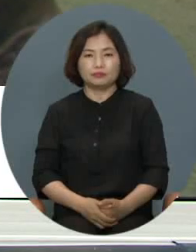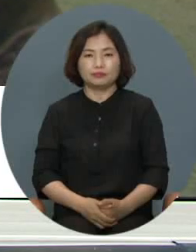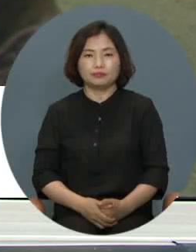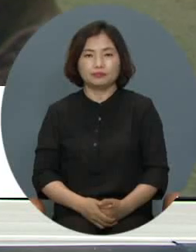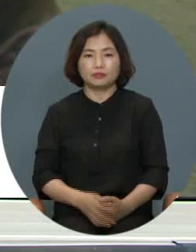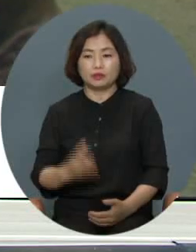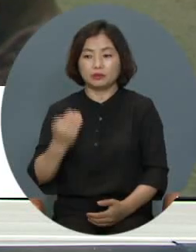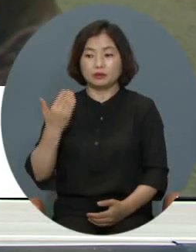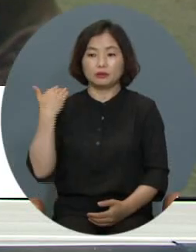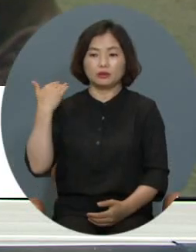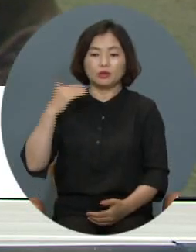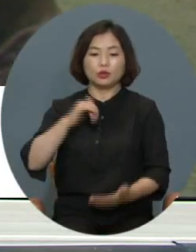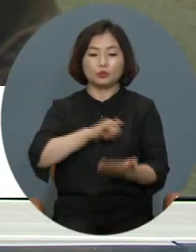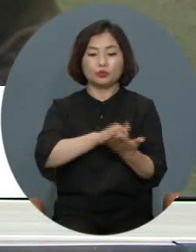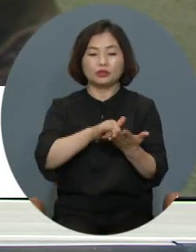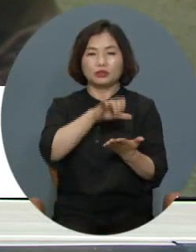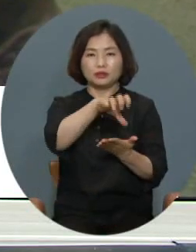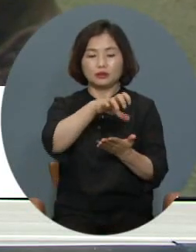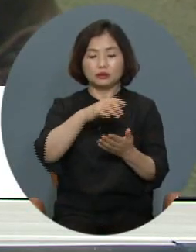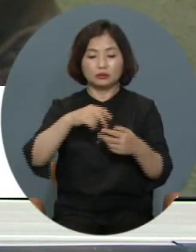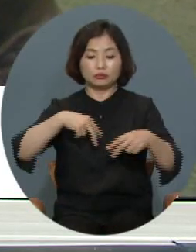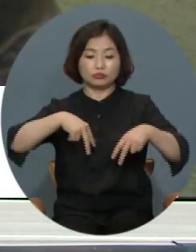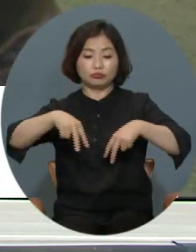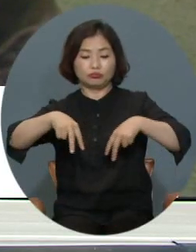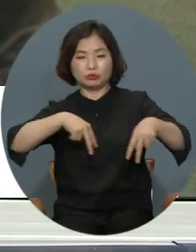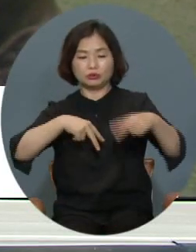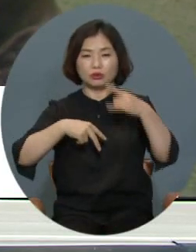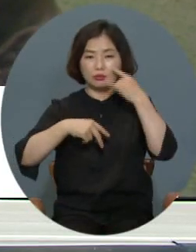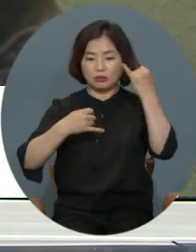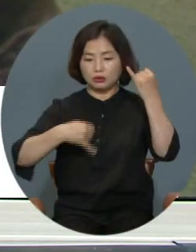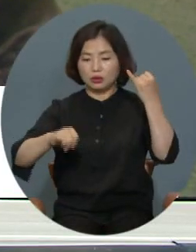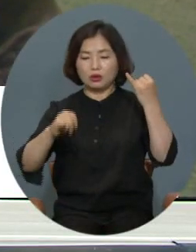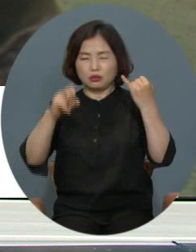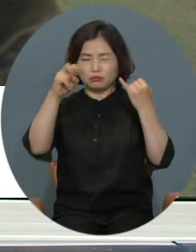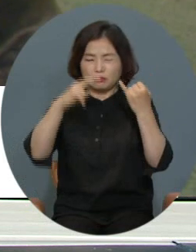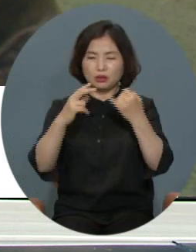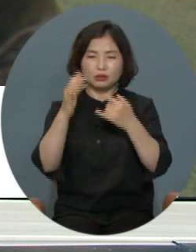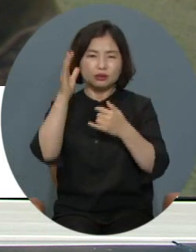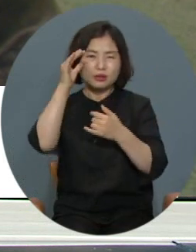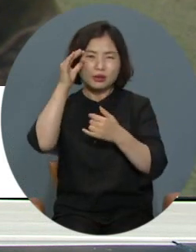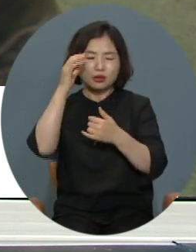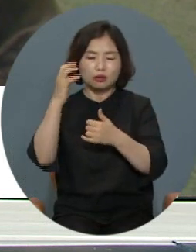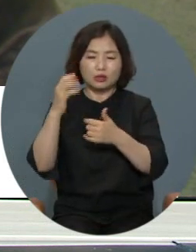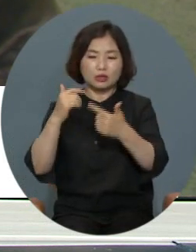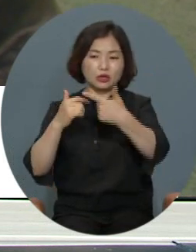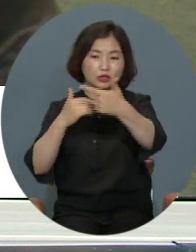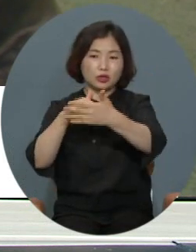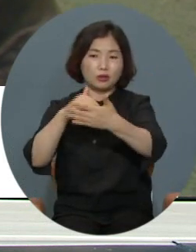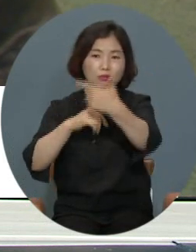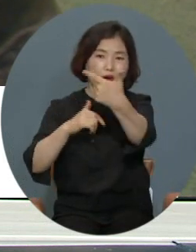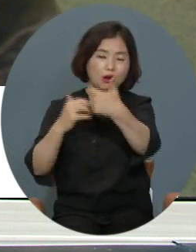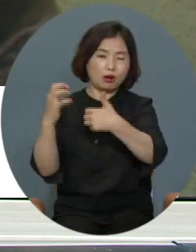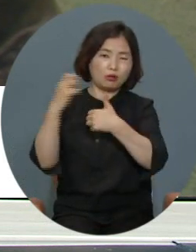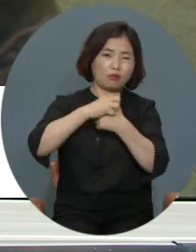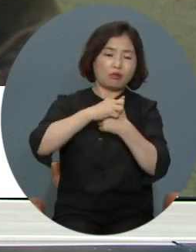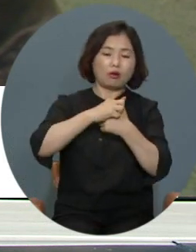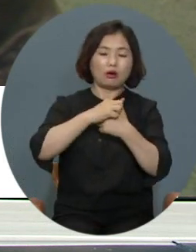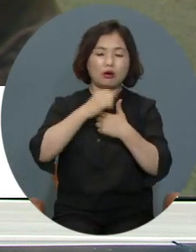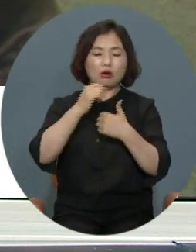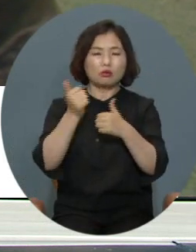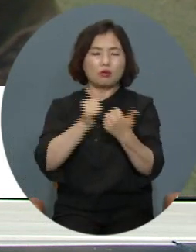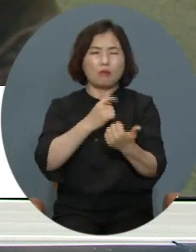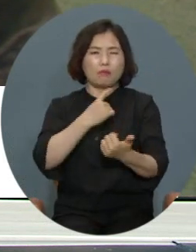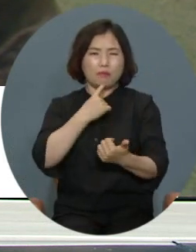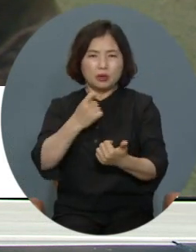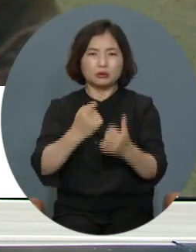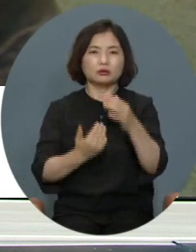얼마전 문경에서 산책 중이던 모녀가 갑자기 달려드는 개 6마리의 공격을 당해 목숨을 잃을